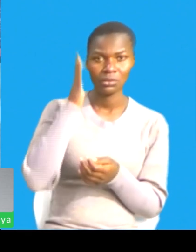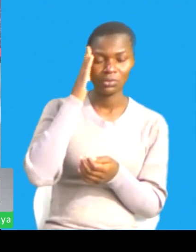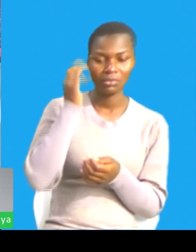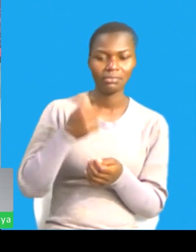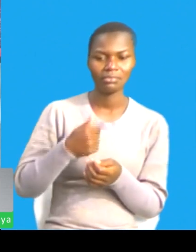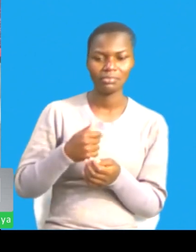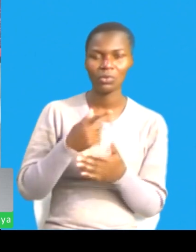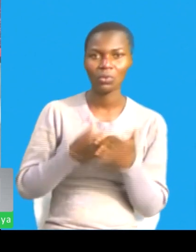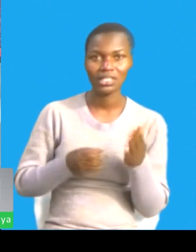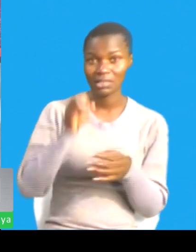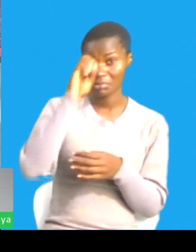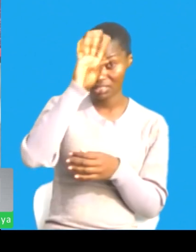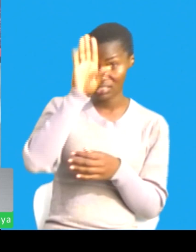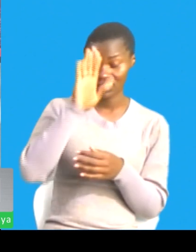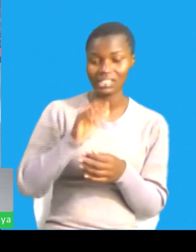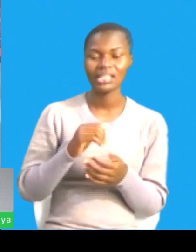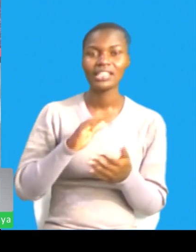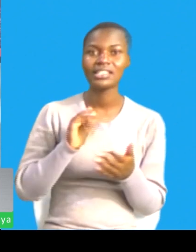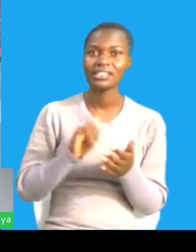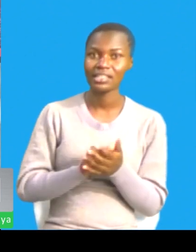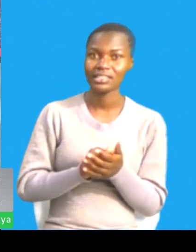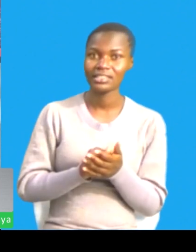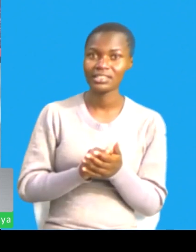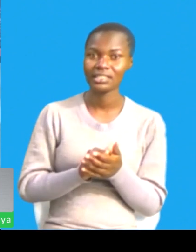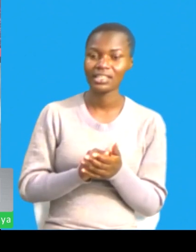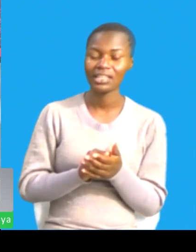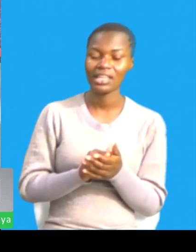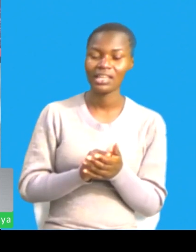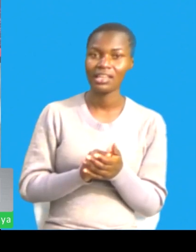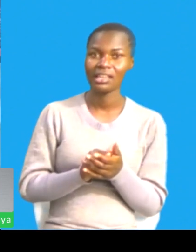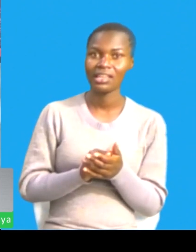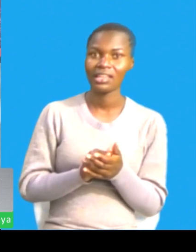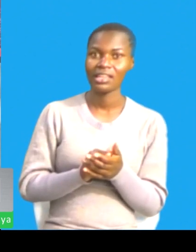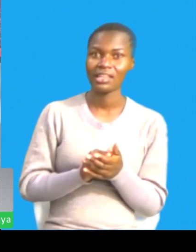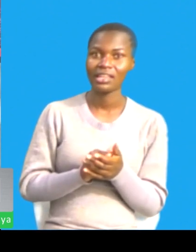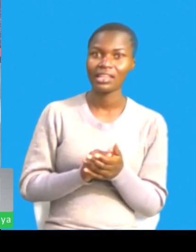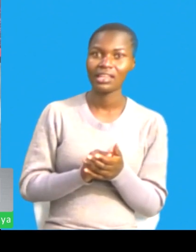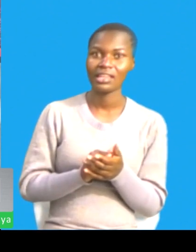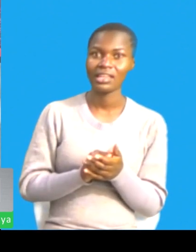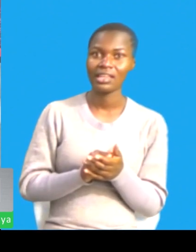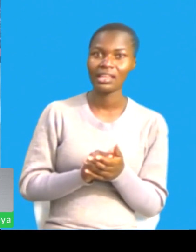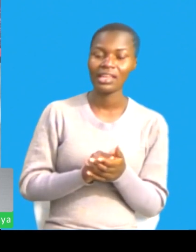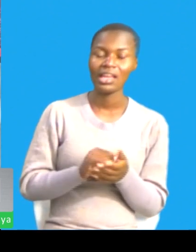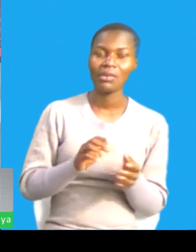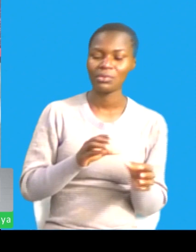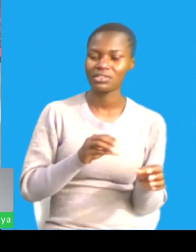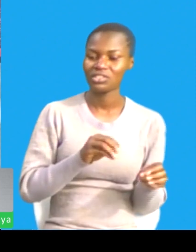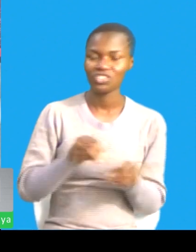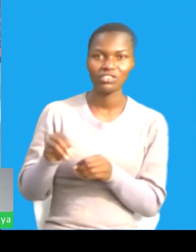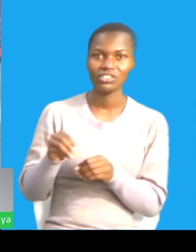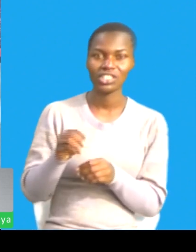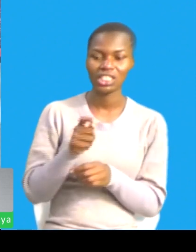surprising is that my eyes I kept shifting my remote